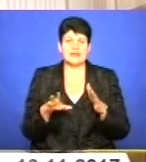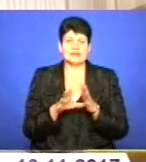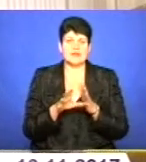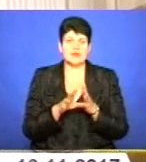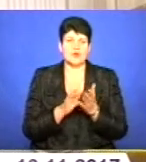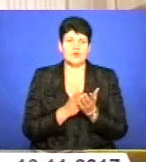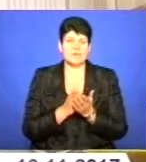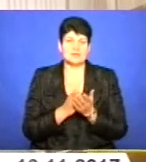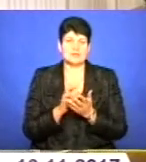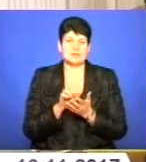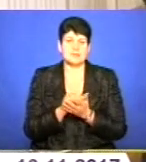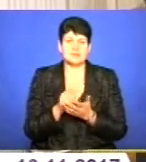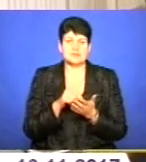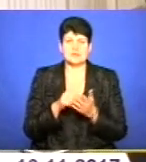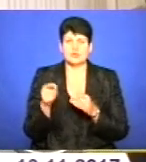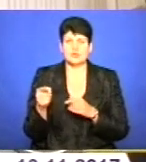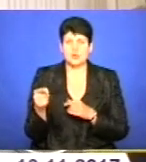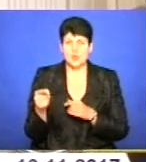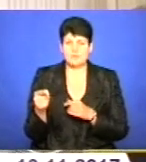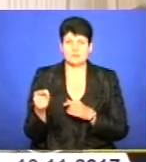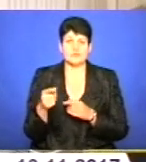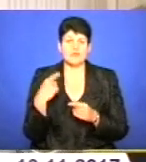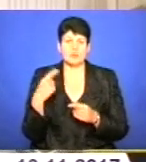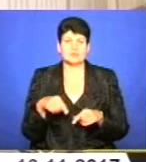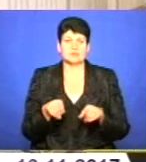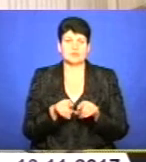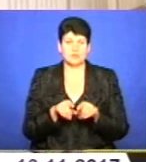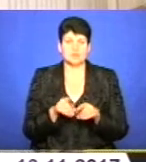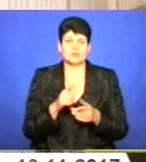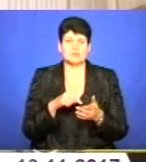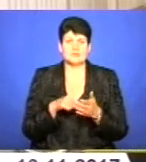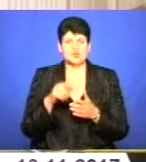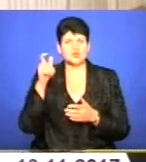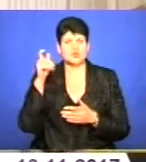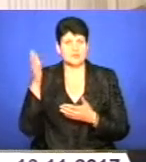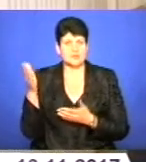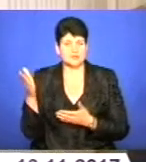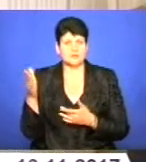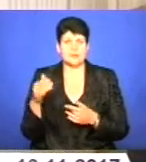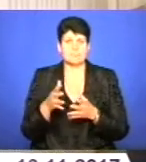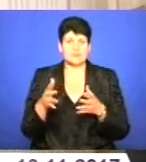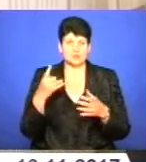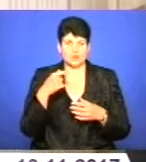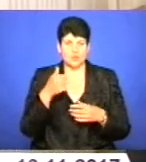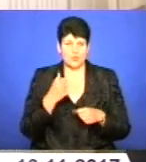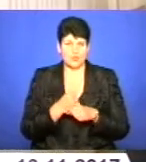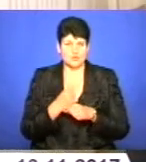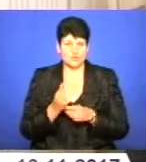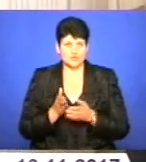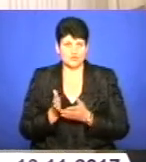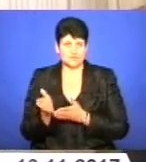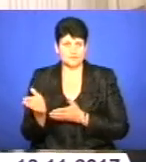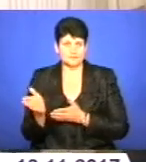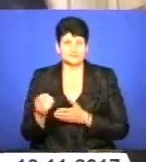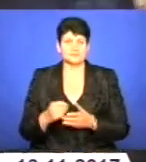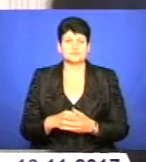енергоменеджментом займається місто Тернопіль. В області також місто Чортків більше року працює в цій